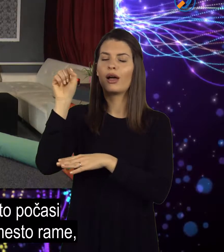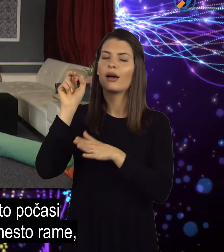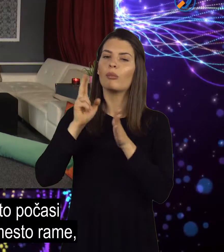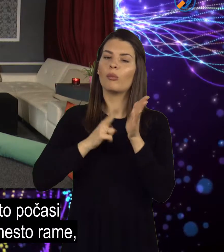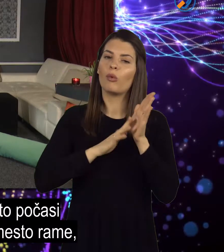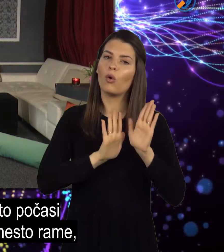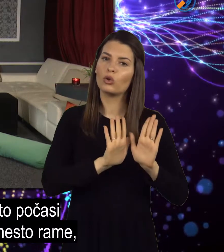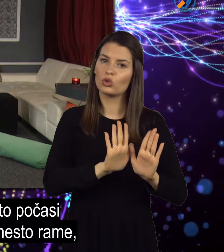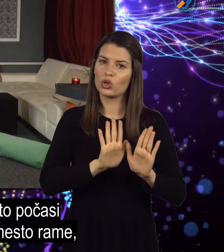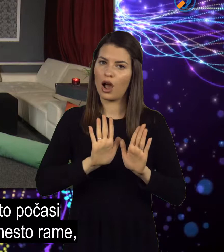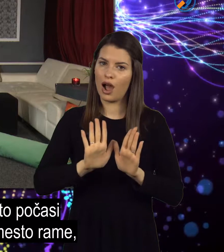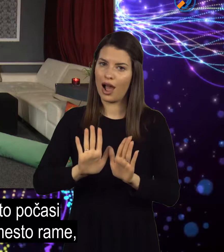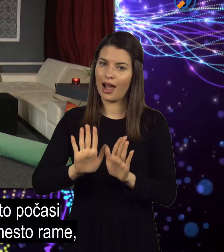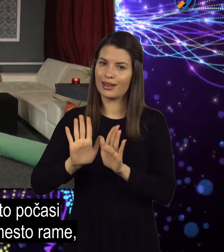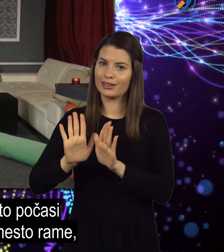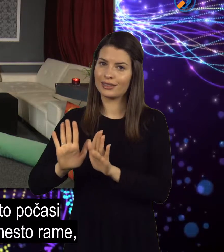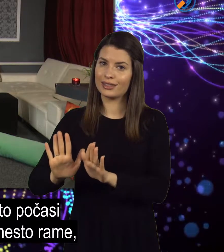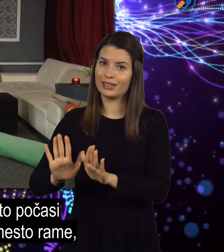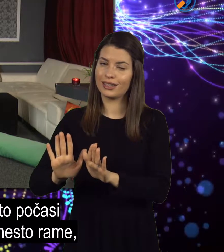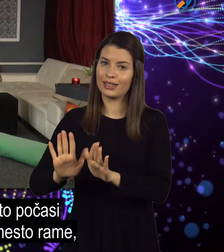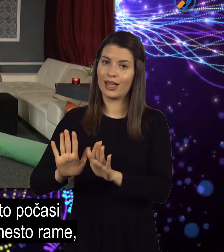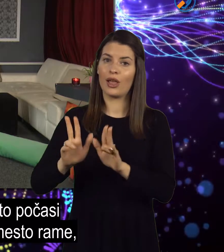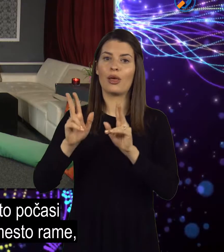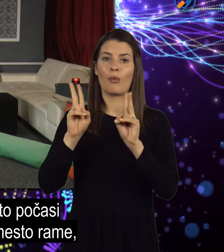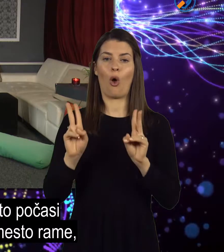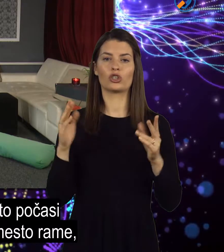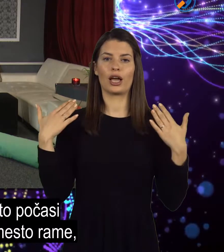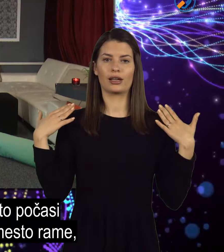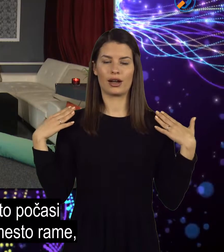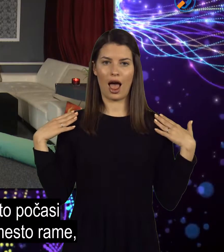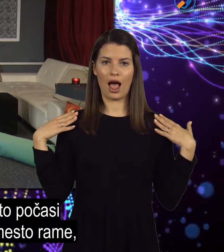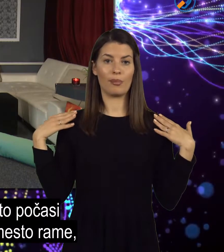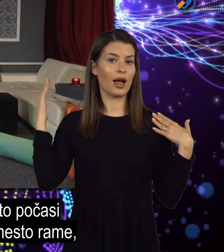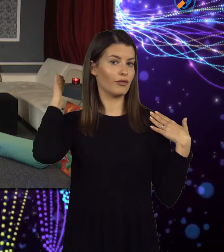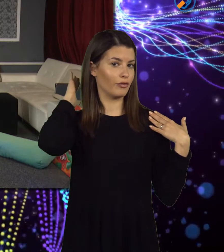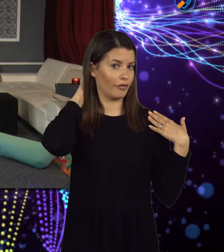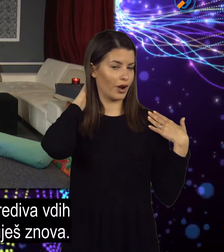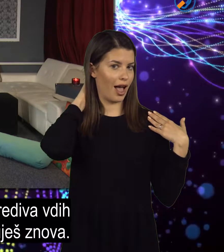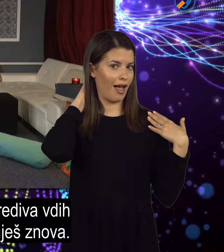in čist počasi na to grejo nazaj na mesto rame,